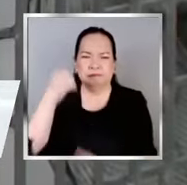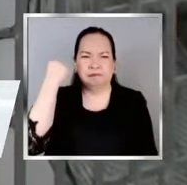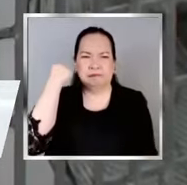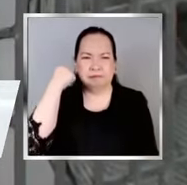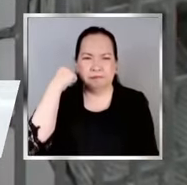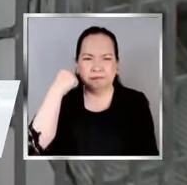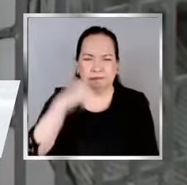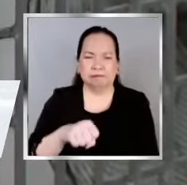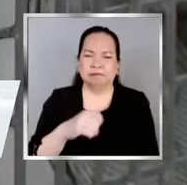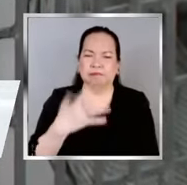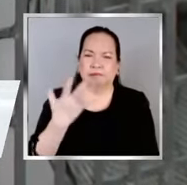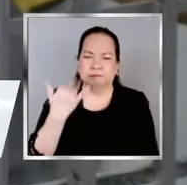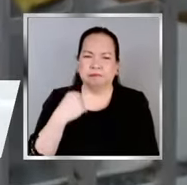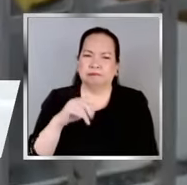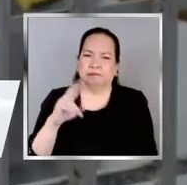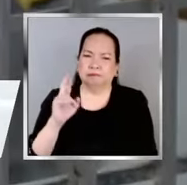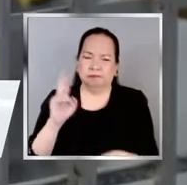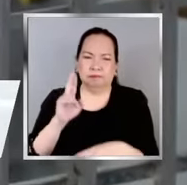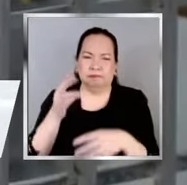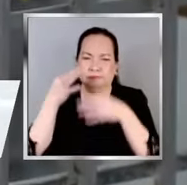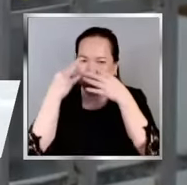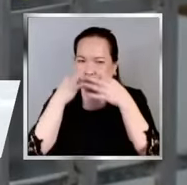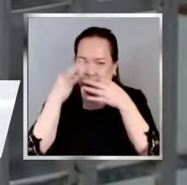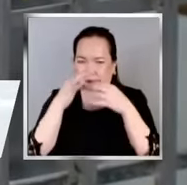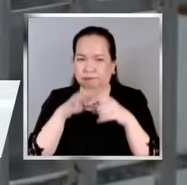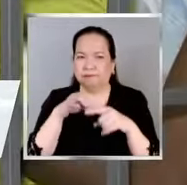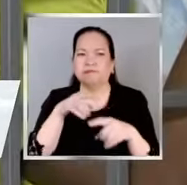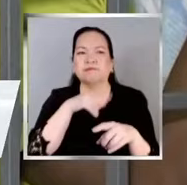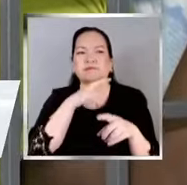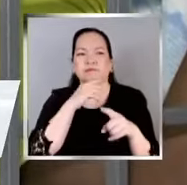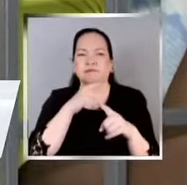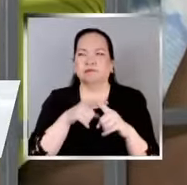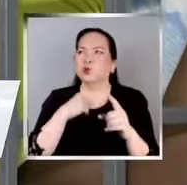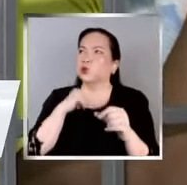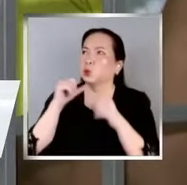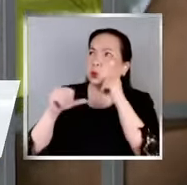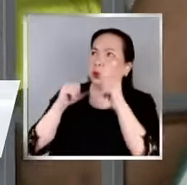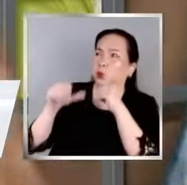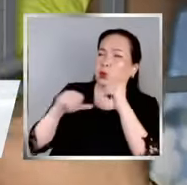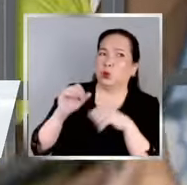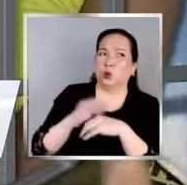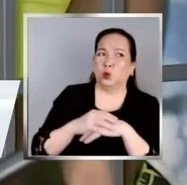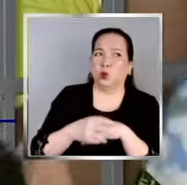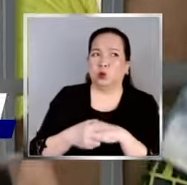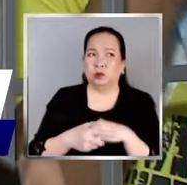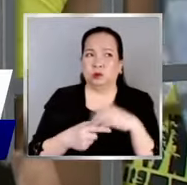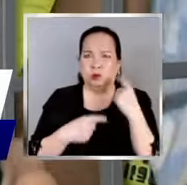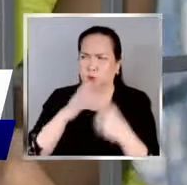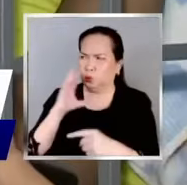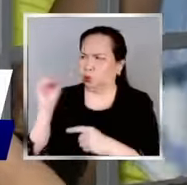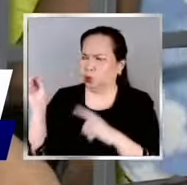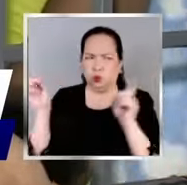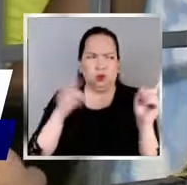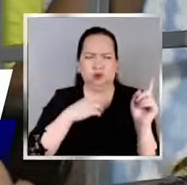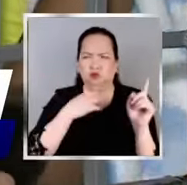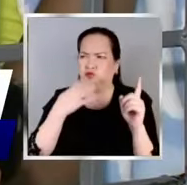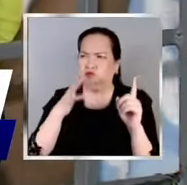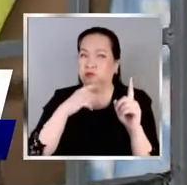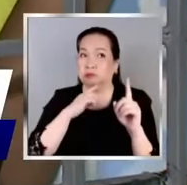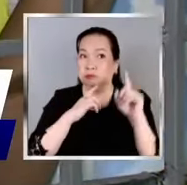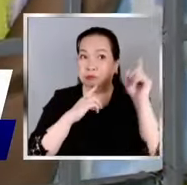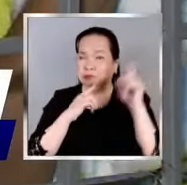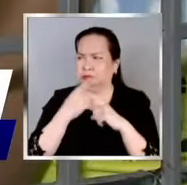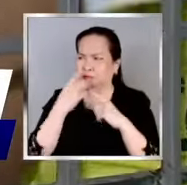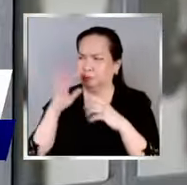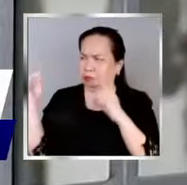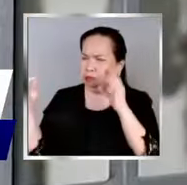mga suspects na itinanggi ang aligasyon laban sa kanila. Hindi ko naman po kilala itong mga kasama ko. Hindi ko nga ako kami magkakakilala. Sinama na lang nila